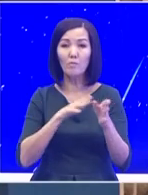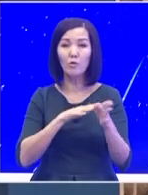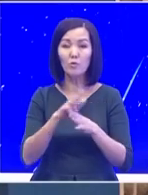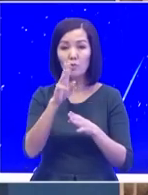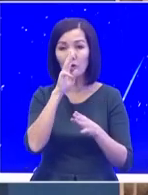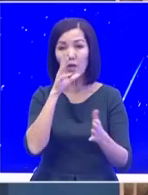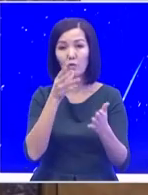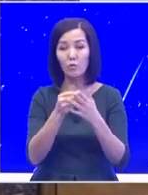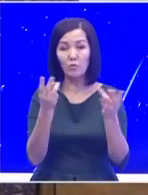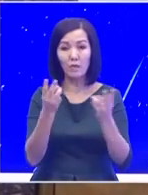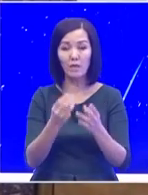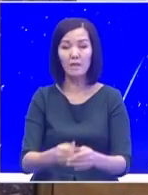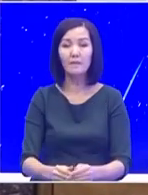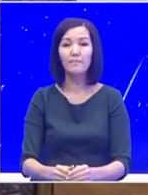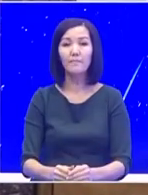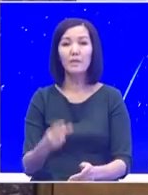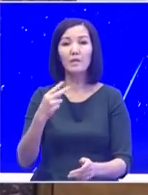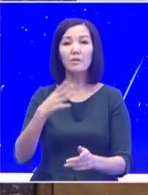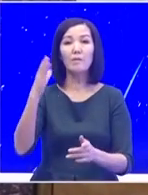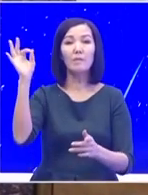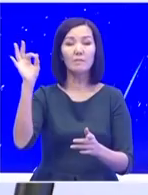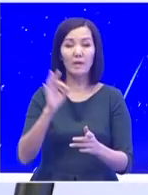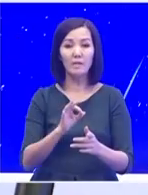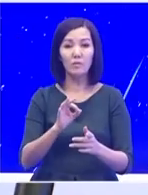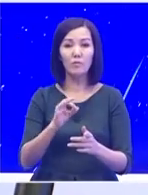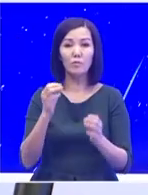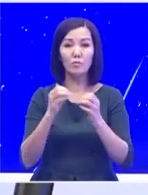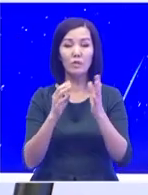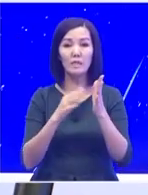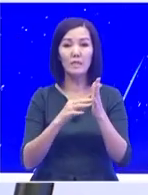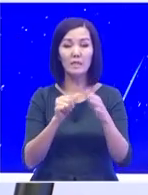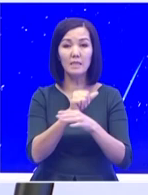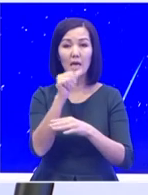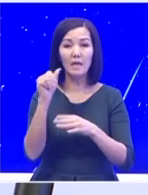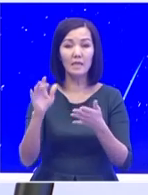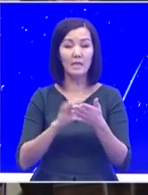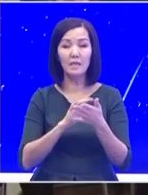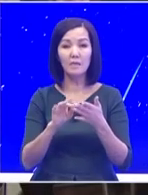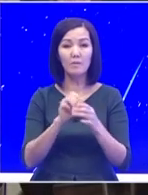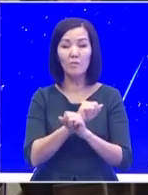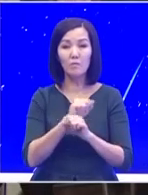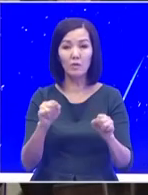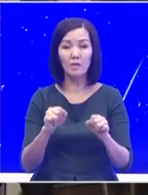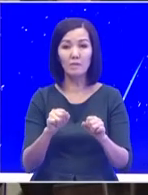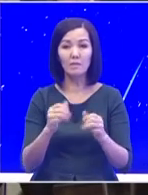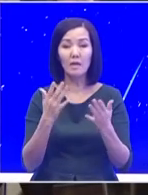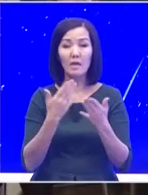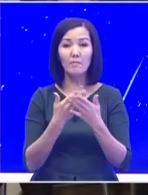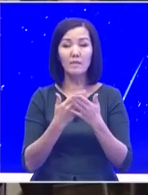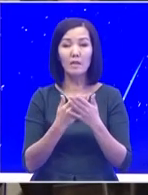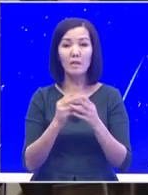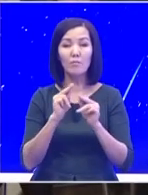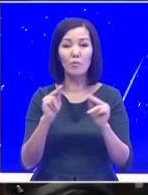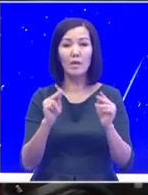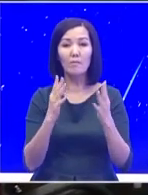деген түсіндік. 25% өсім. Бұл 18 сағат бойынша ғана есептелмеуі тиіс. Мұғалім қанша сағатпен оқытса,